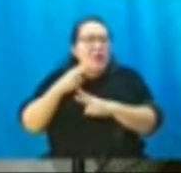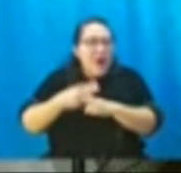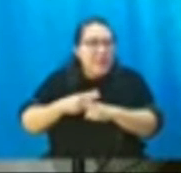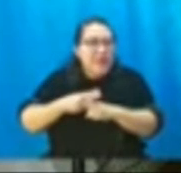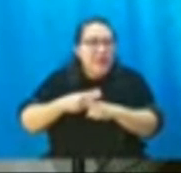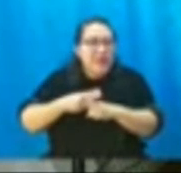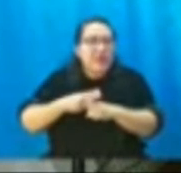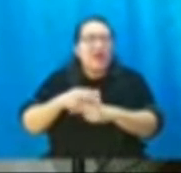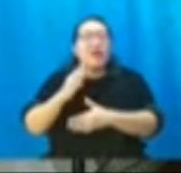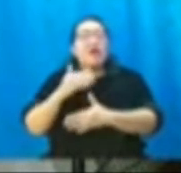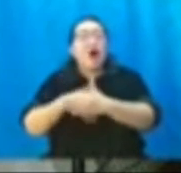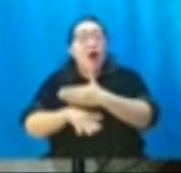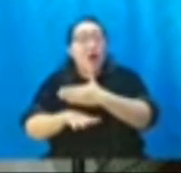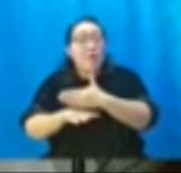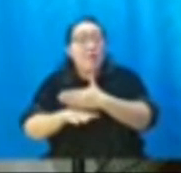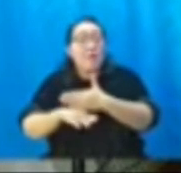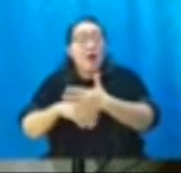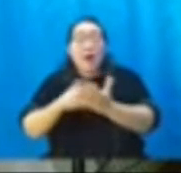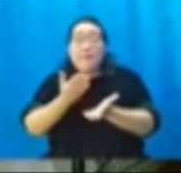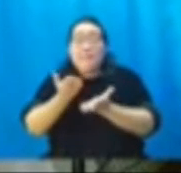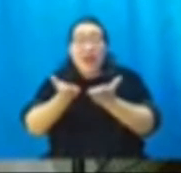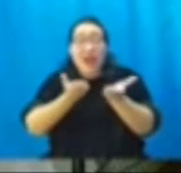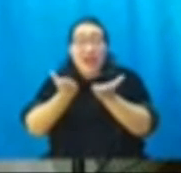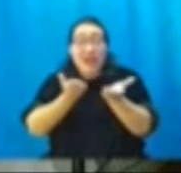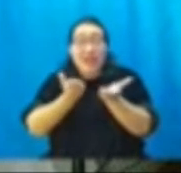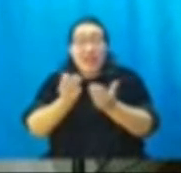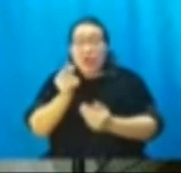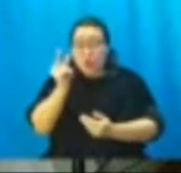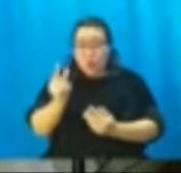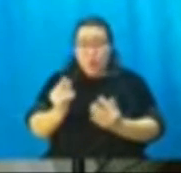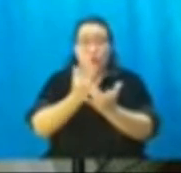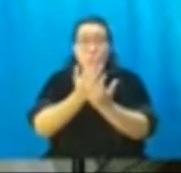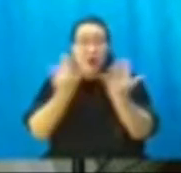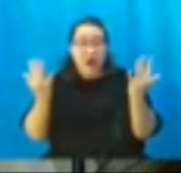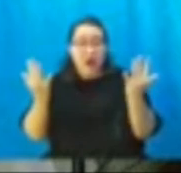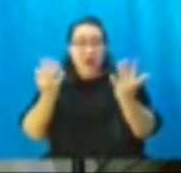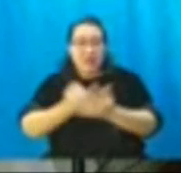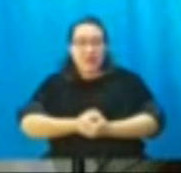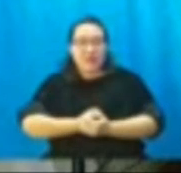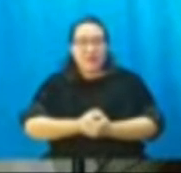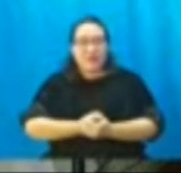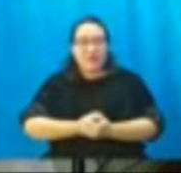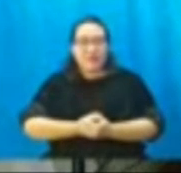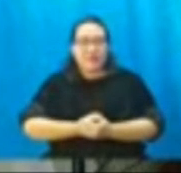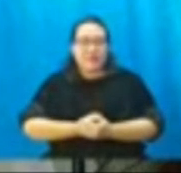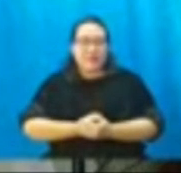di dalam melayani umat di berbagai sakramen